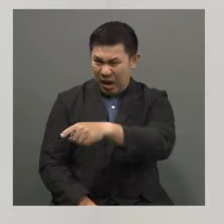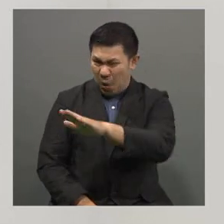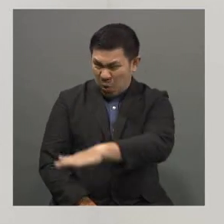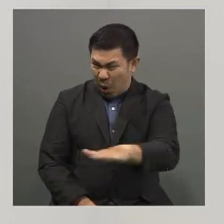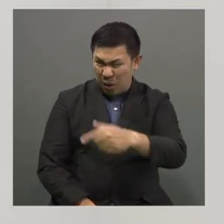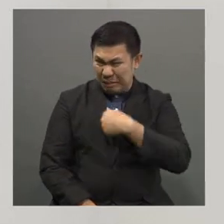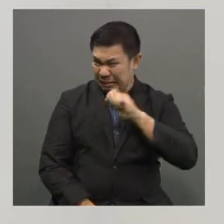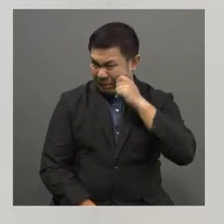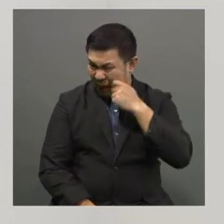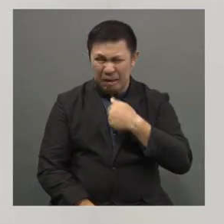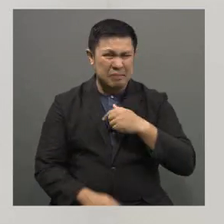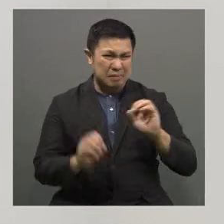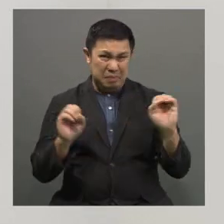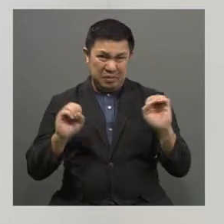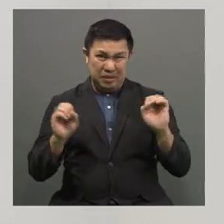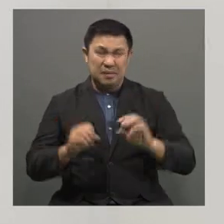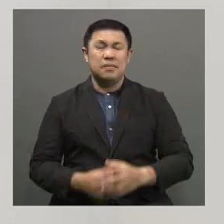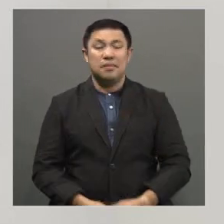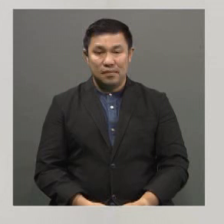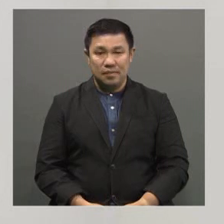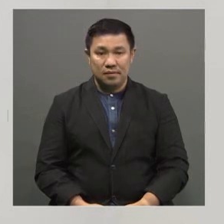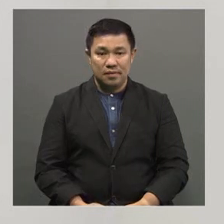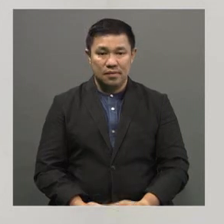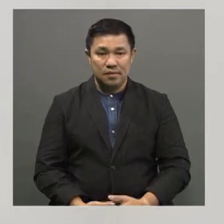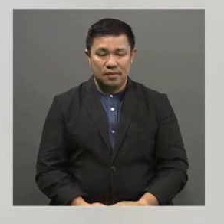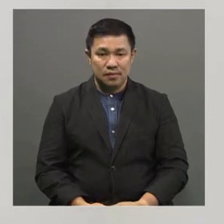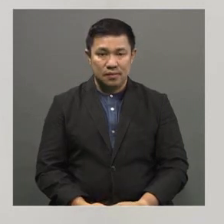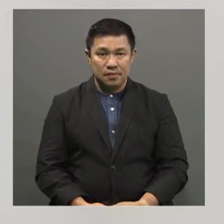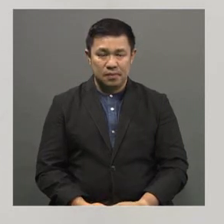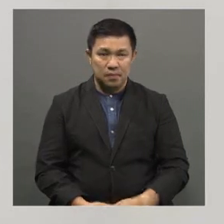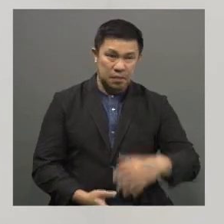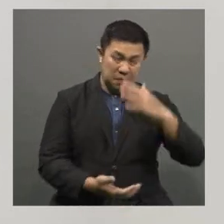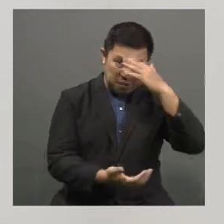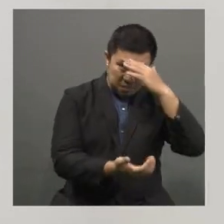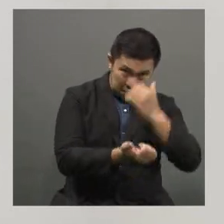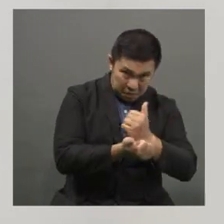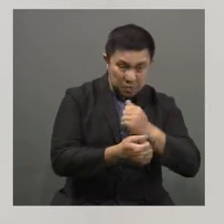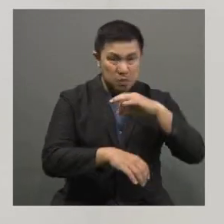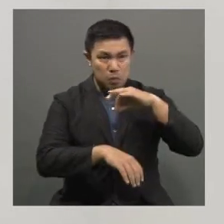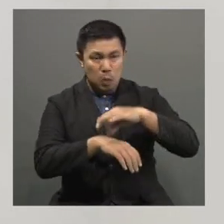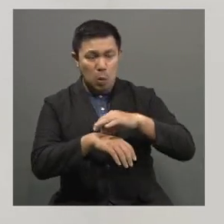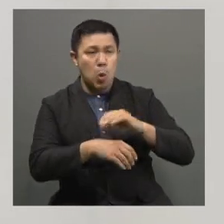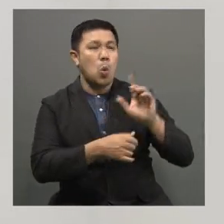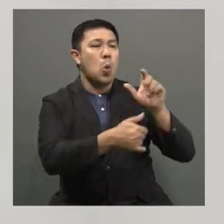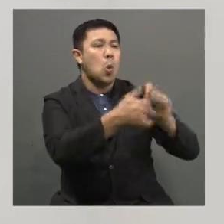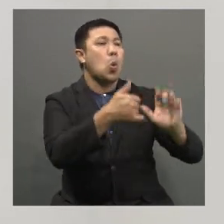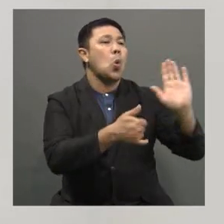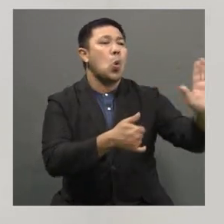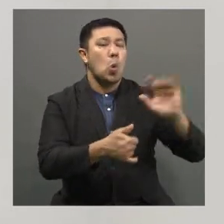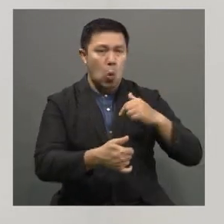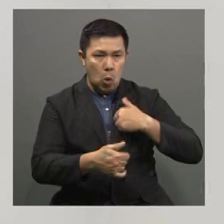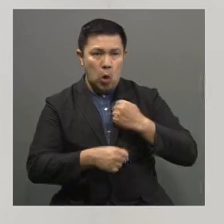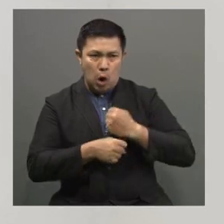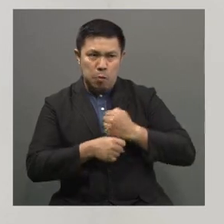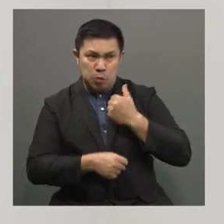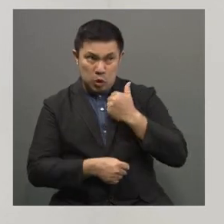เลยนะอืมนะเพราะฉะนั้นยศตำแหน่งเป็นเรื่องของบุญวาสนาเป็นเรื่องของการทำความ